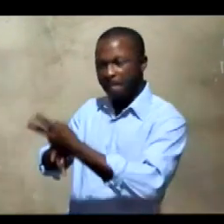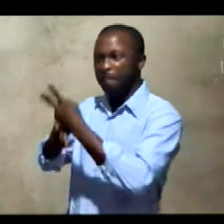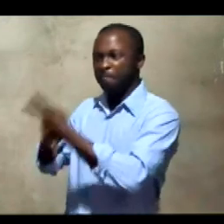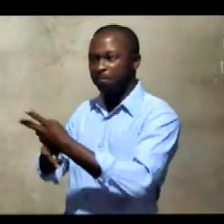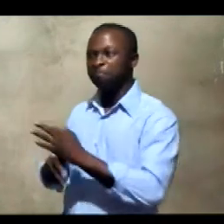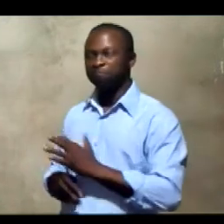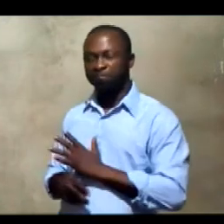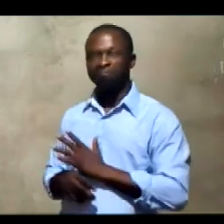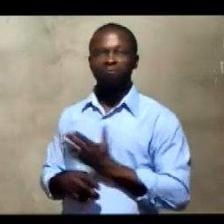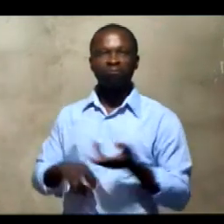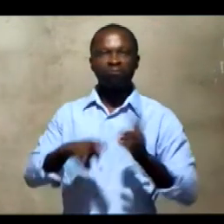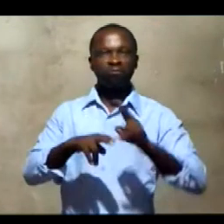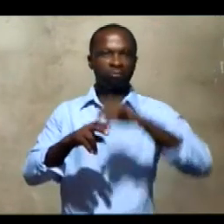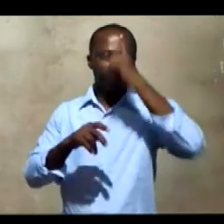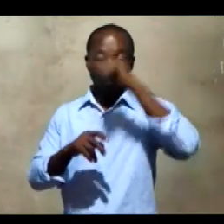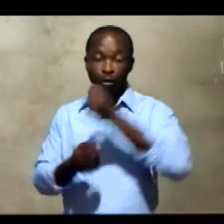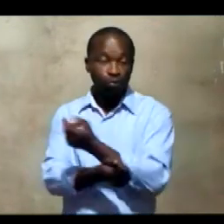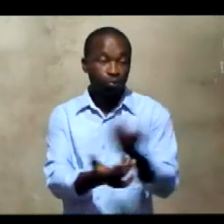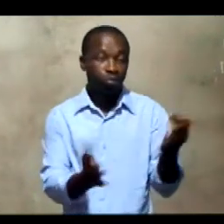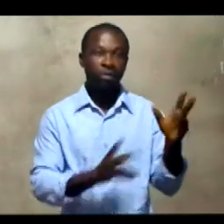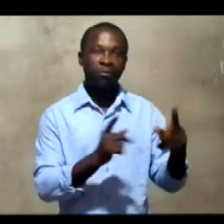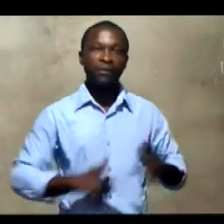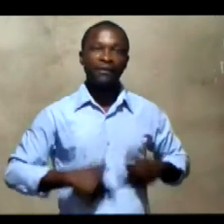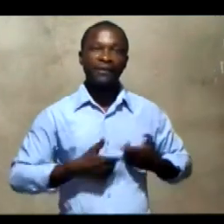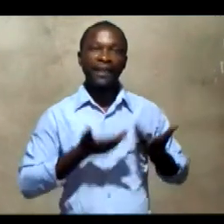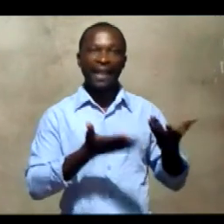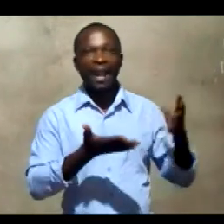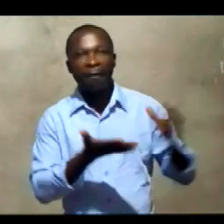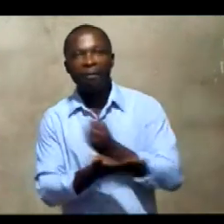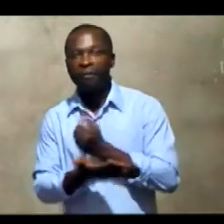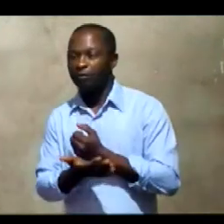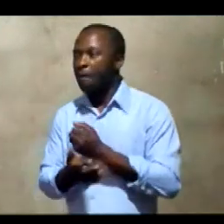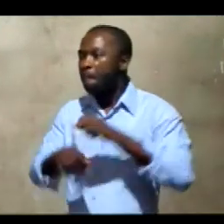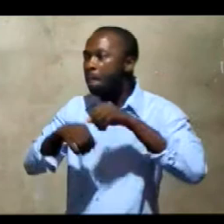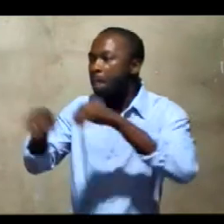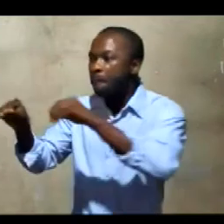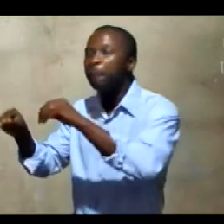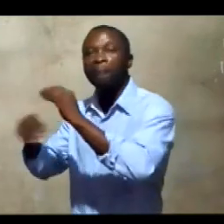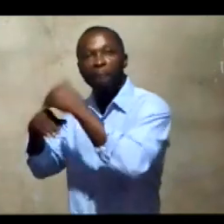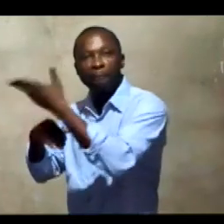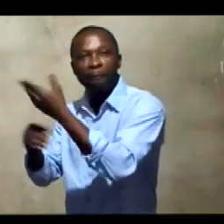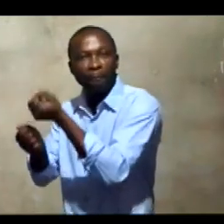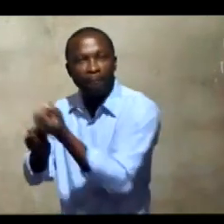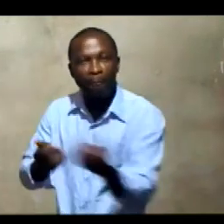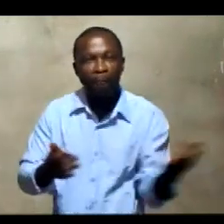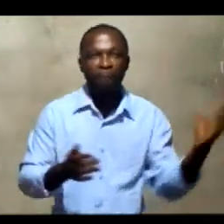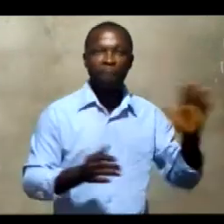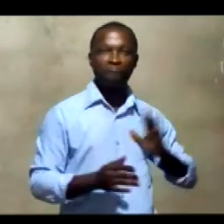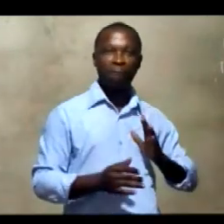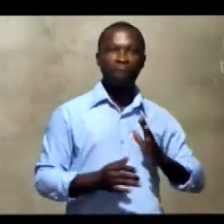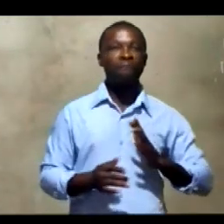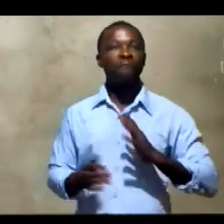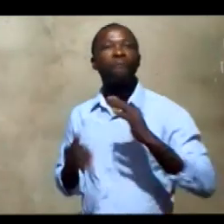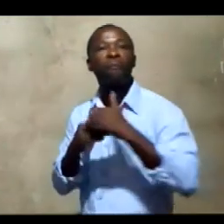3 à 10% d'ici à 2030. Le gouvernement a ramené le taux d'imposition des sociétés minières de 35 à 25% et le taux de redevance sur les